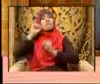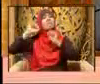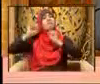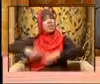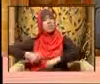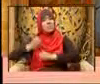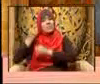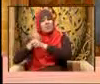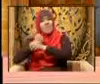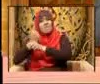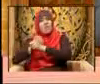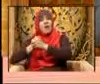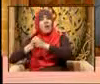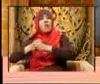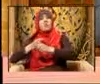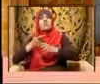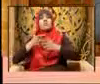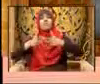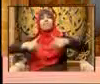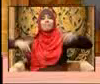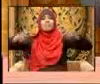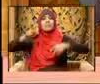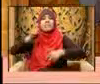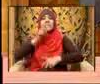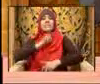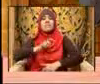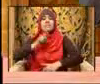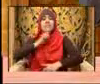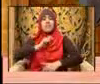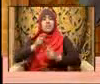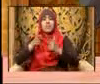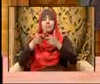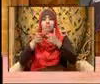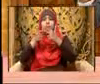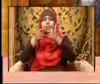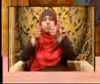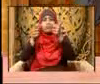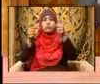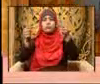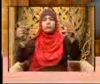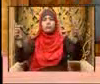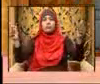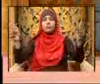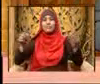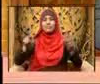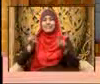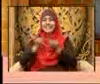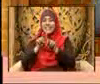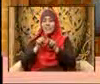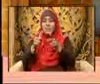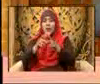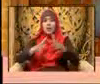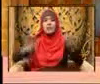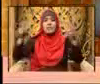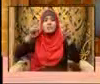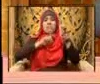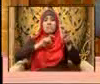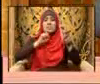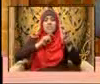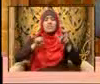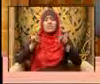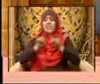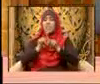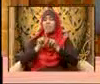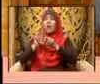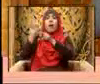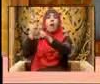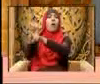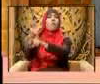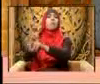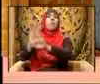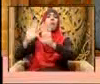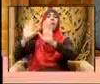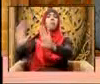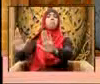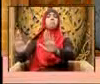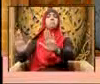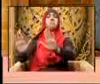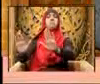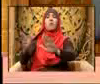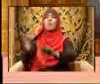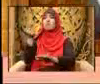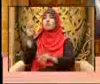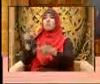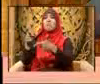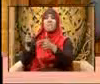بهك الشيء النحاس اللي في داره كأن هي واقفة على باب رزق على هك الإنسان، كان يعني مسكرة باب الرزق على